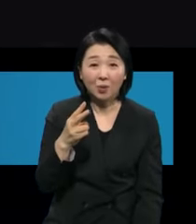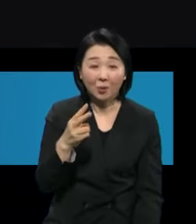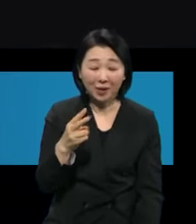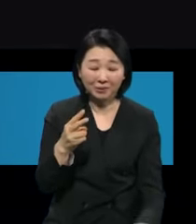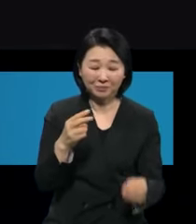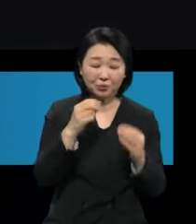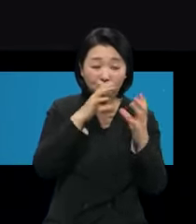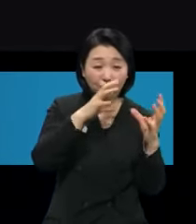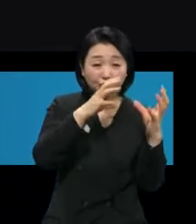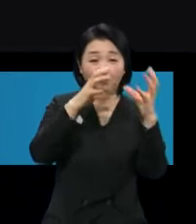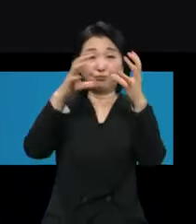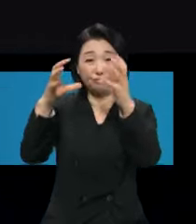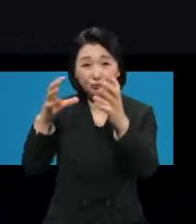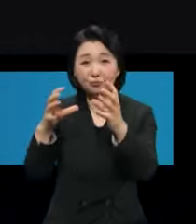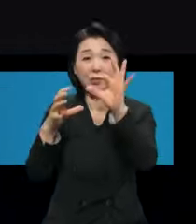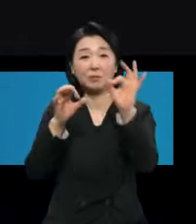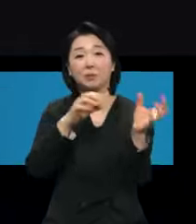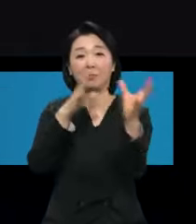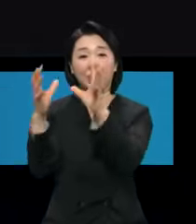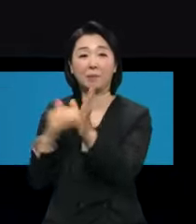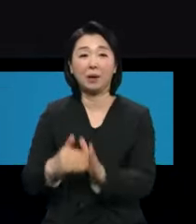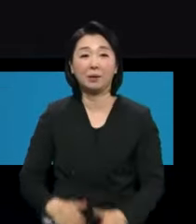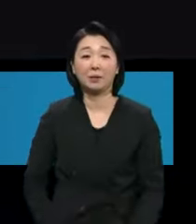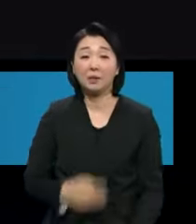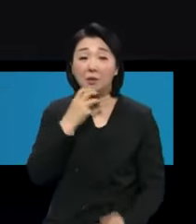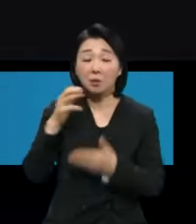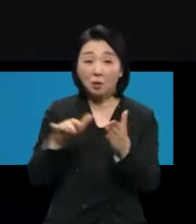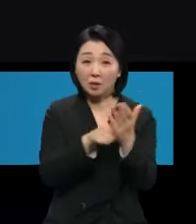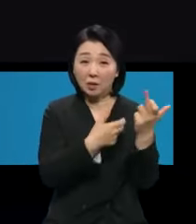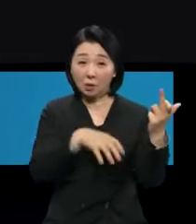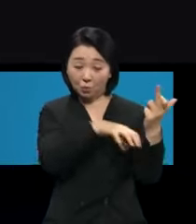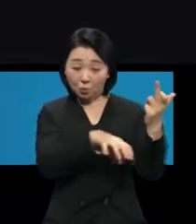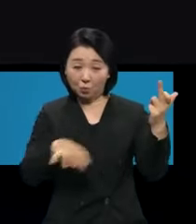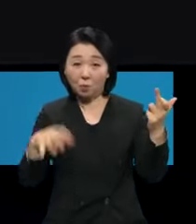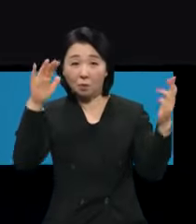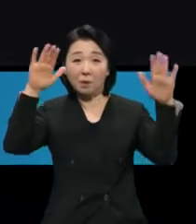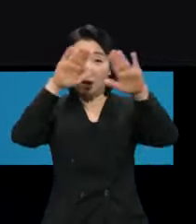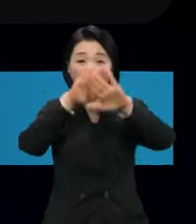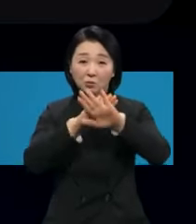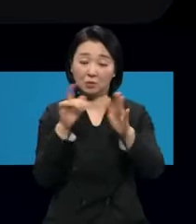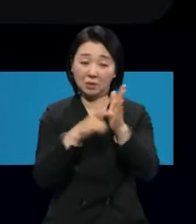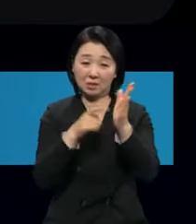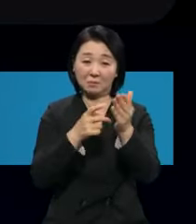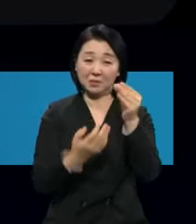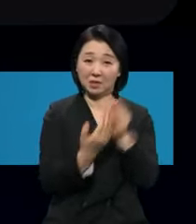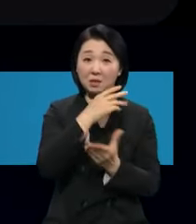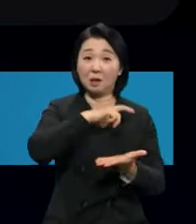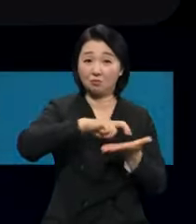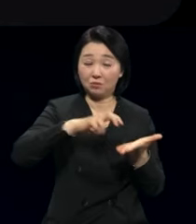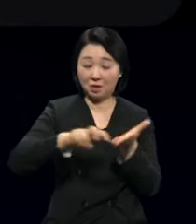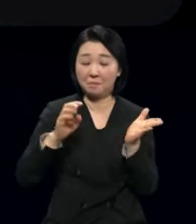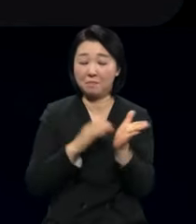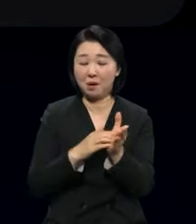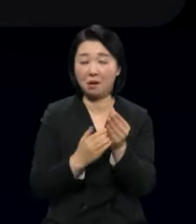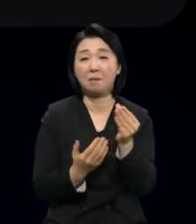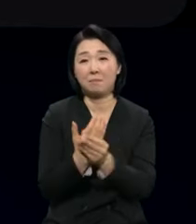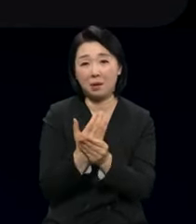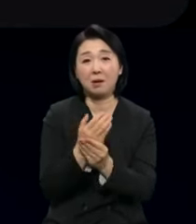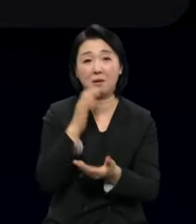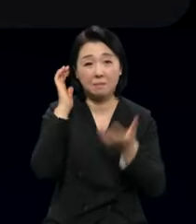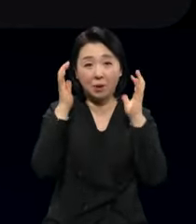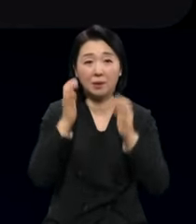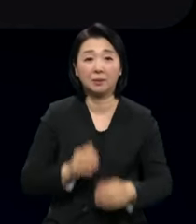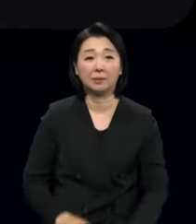추정되는 풍선 10여 개를 날려보냈습니다. 경기도와 강원도 지역엔 한밤중에 긴급재난문자가 발송돼 소동이 벌어지기도